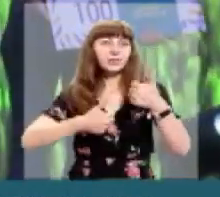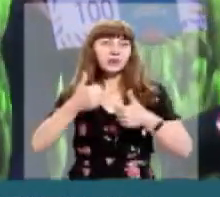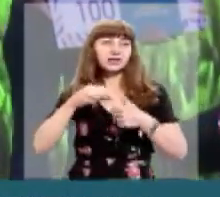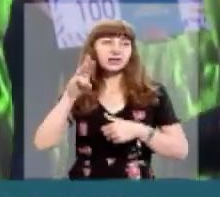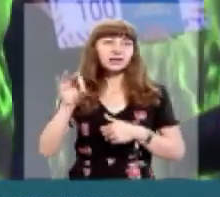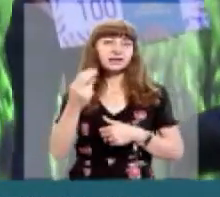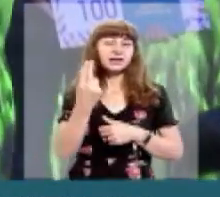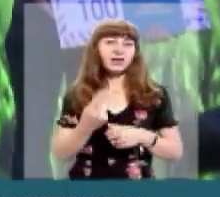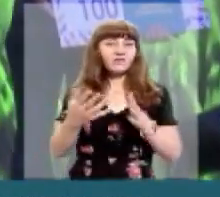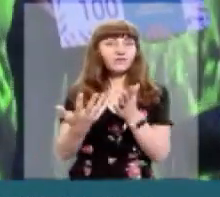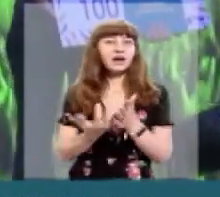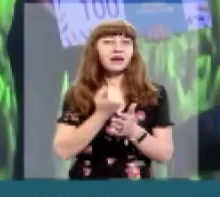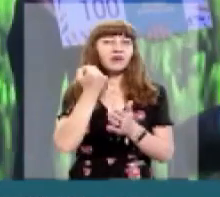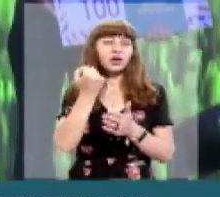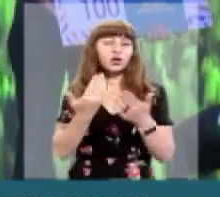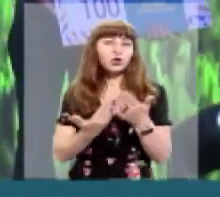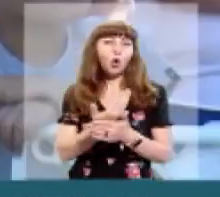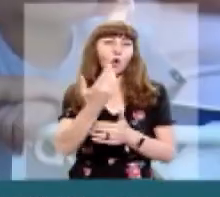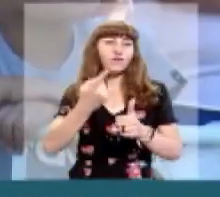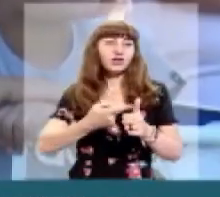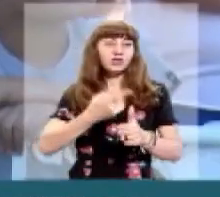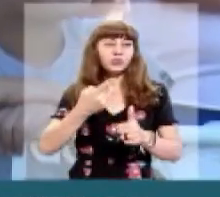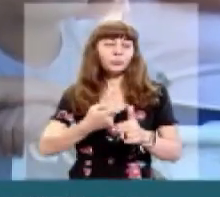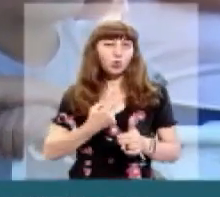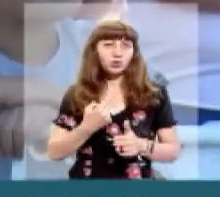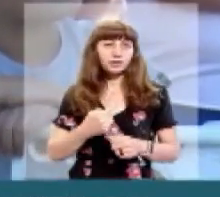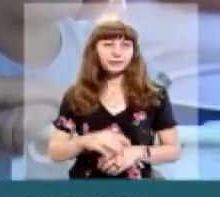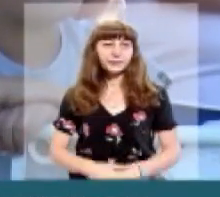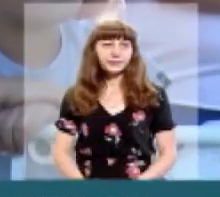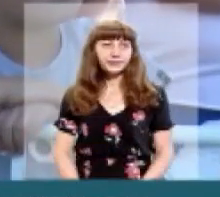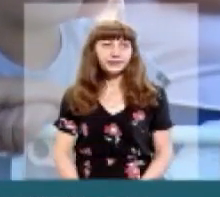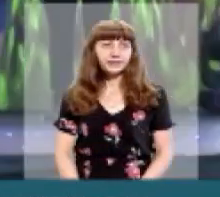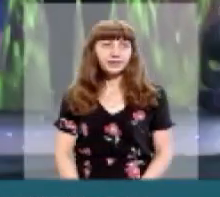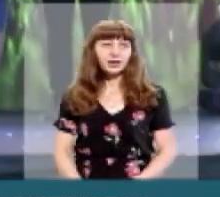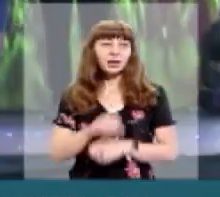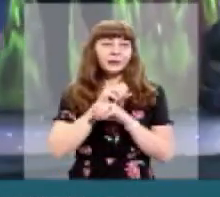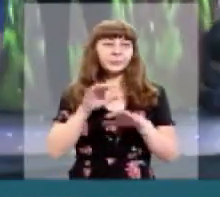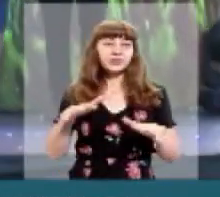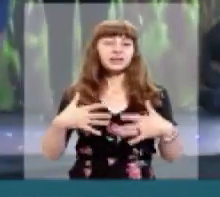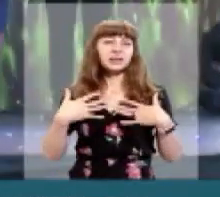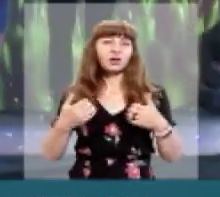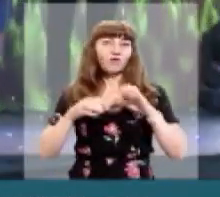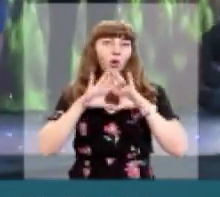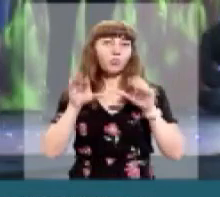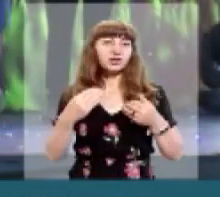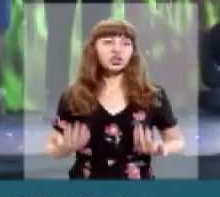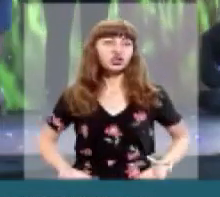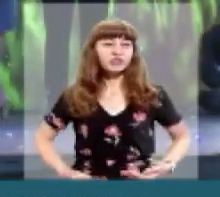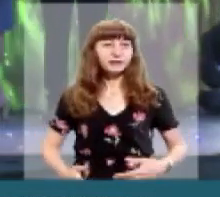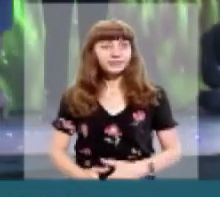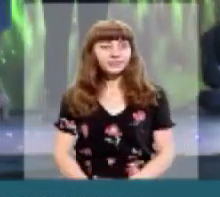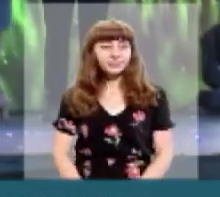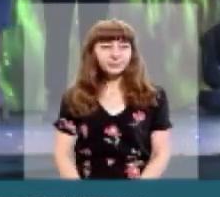қосқан үздіктер марапатталып, құрметке ие болды. В июле 2023 года на чемпионате